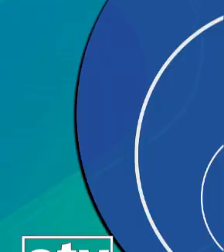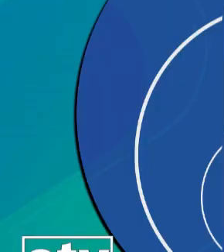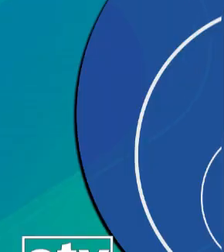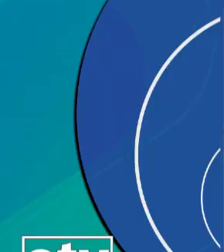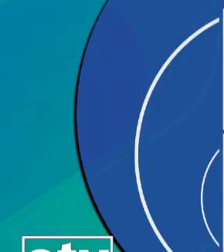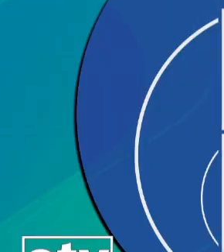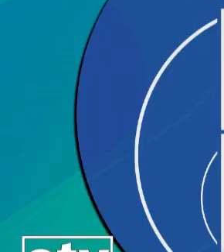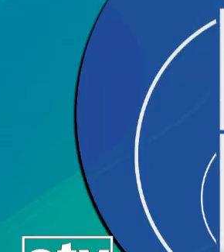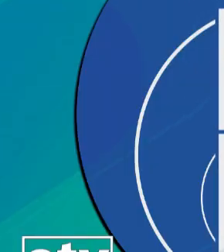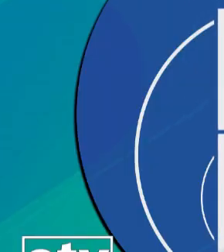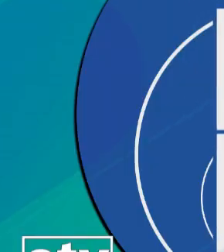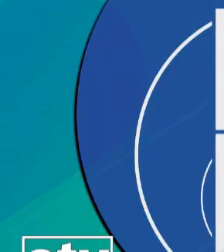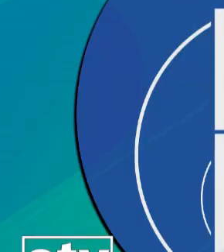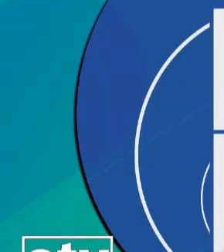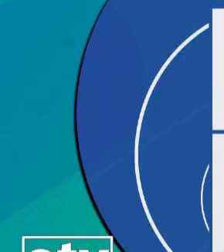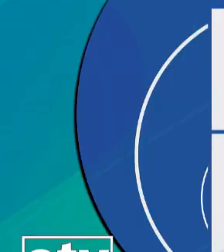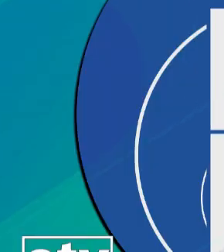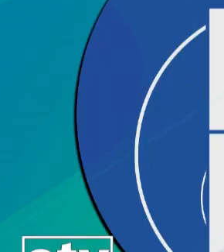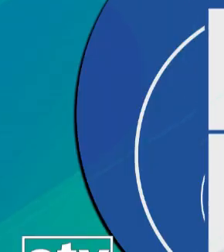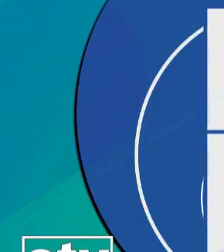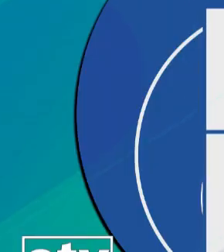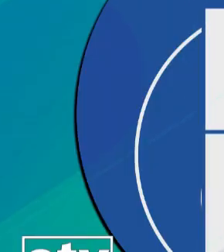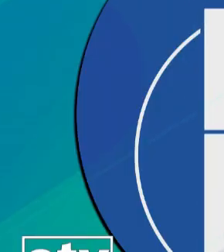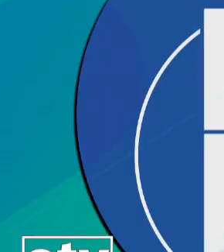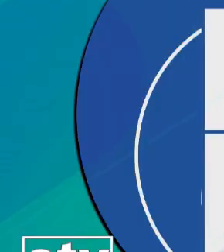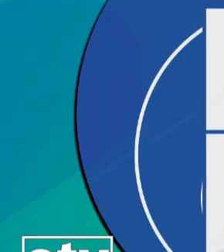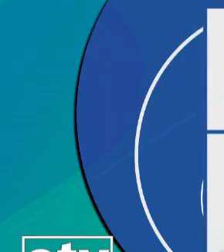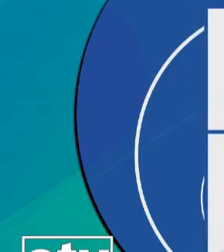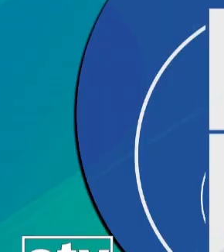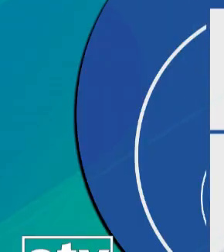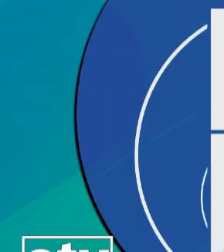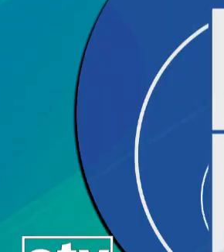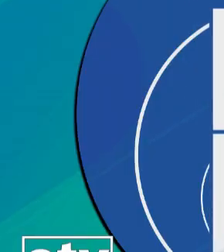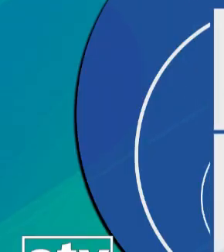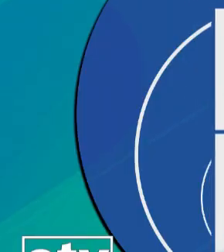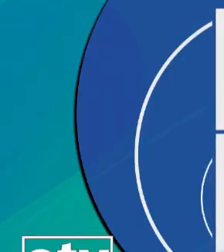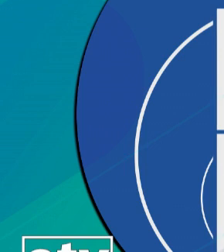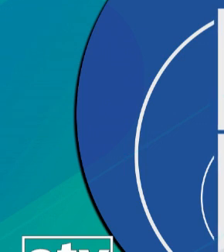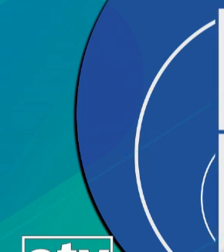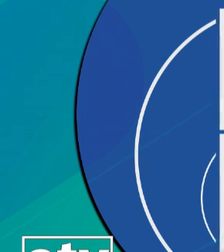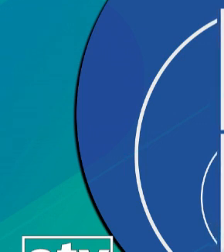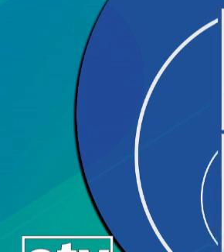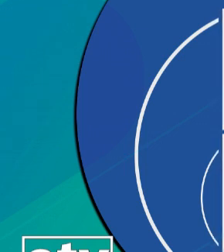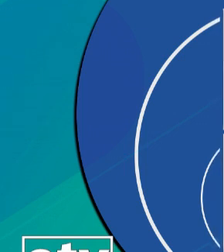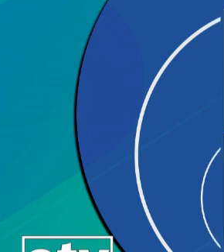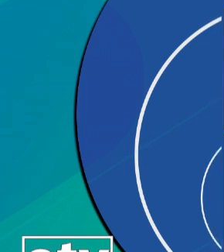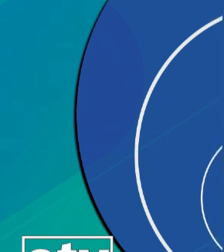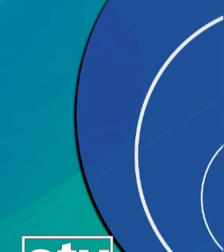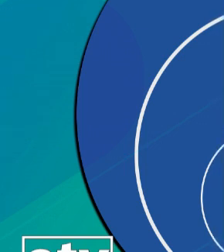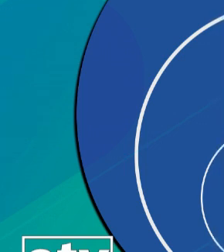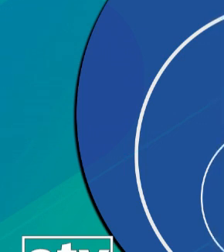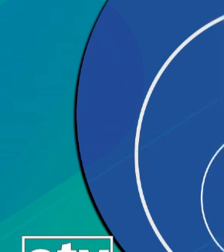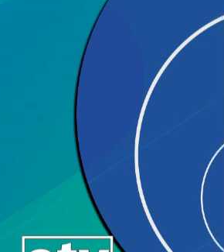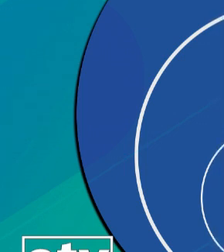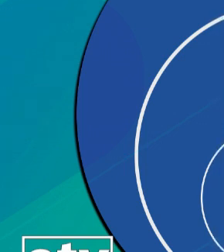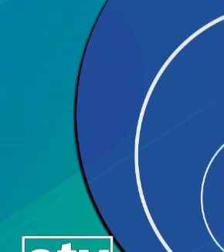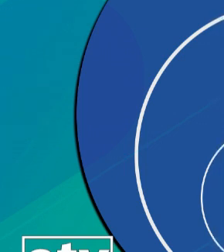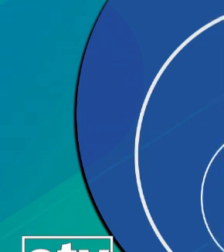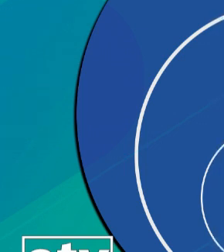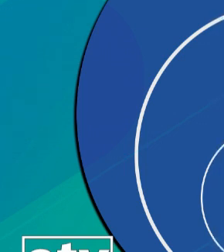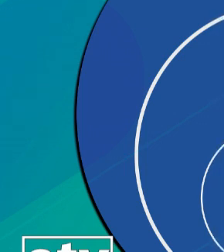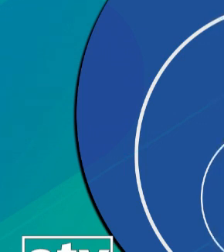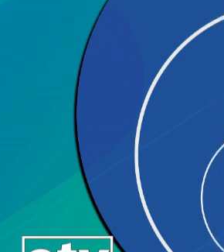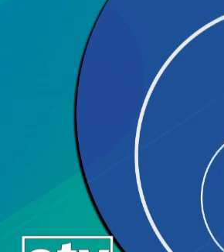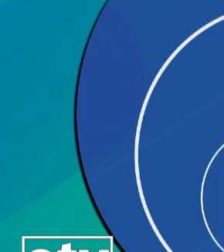የሚይዘው። ግብርና ወደ 2.34 ቢሊዮን የአሜሪካን ዶላር የውጭ ምንዛሬ ተገኝቶበታል። ይህም ከተገኘው የውጭ ምንዛሬ ውስጥ 77% ድርሻ